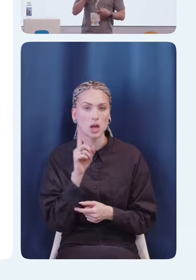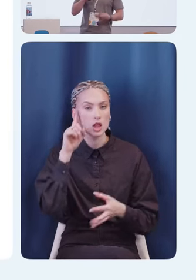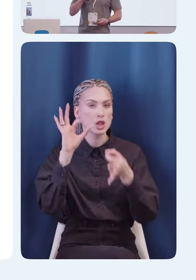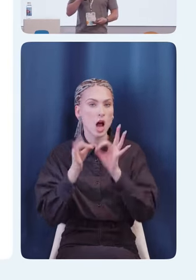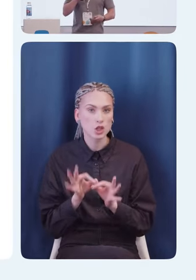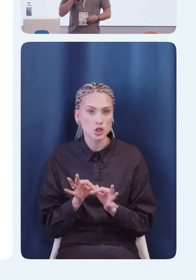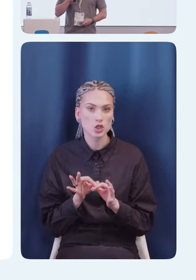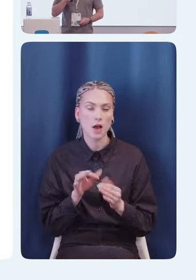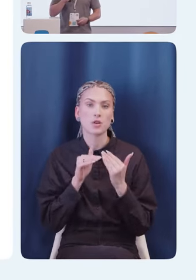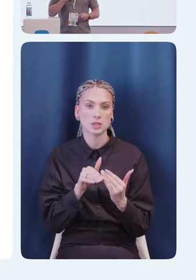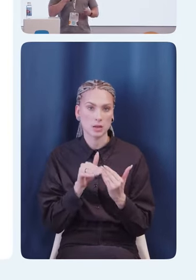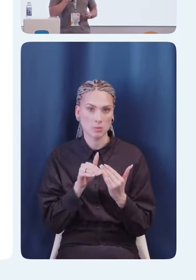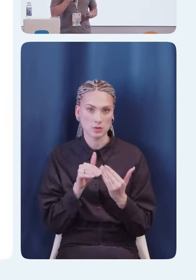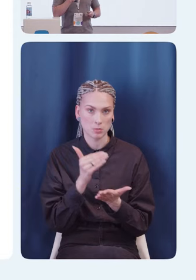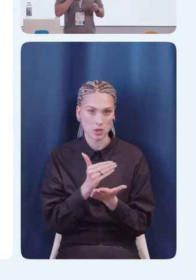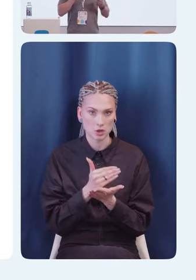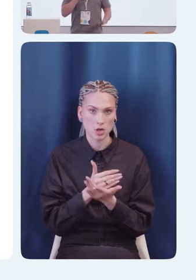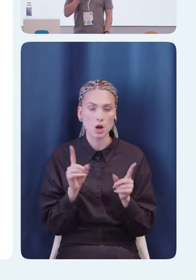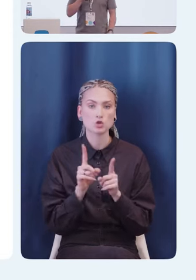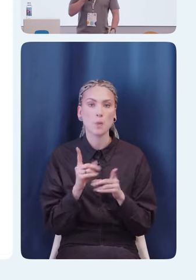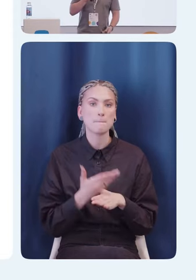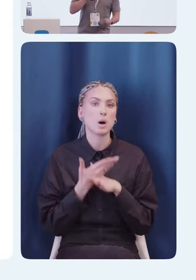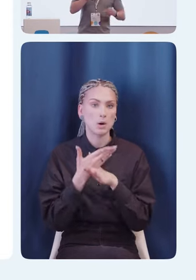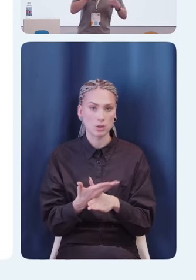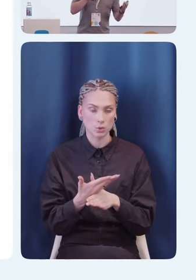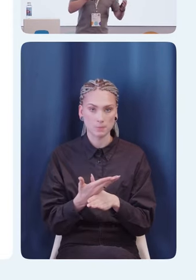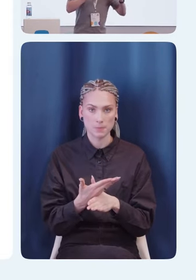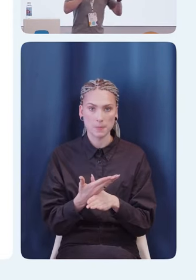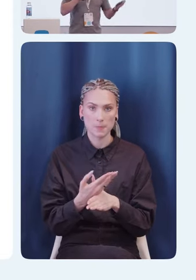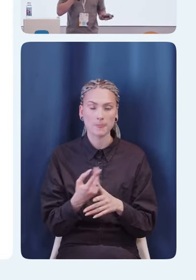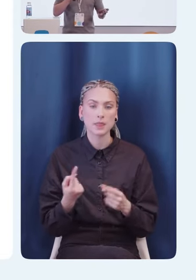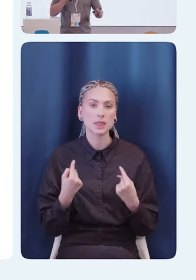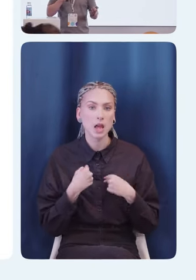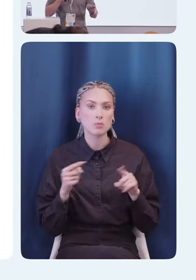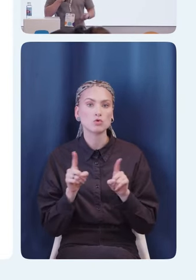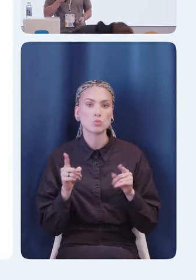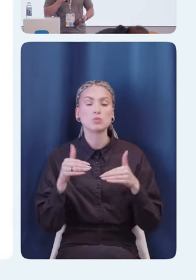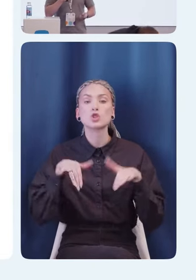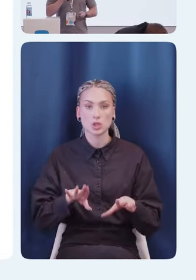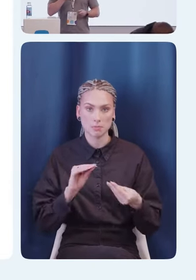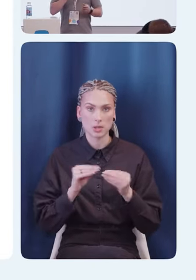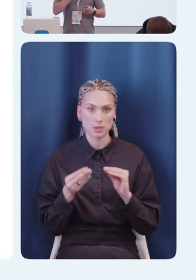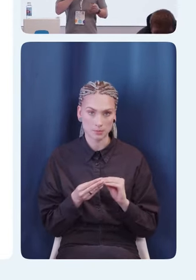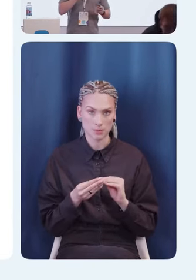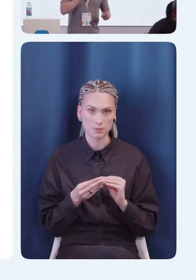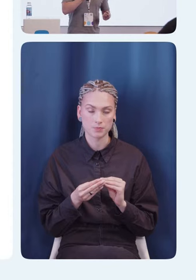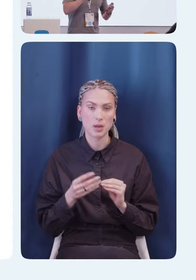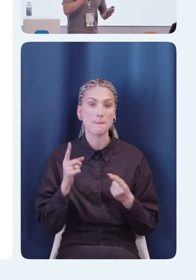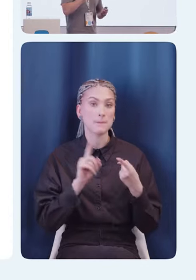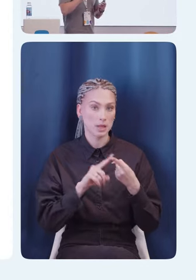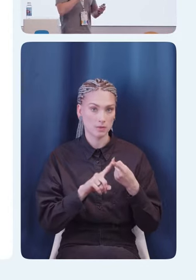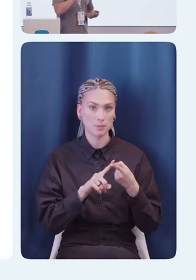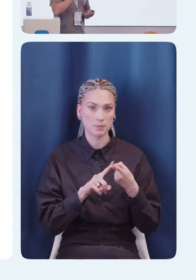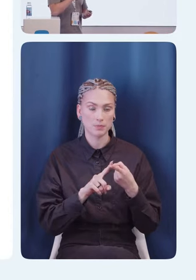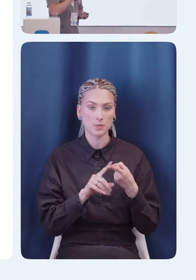ним взаимодействовать. А что же на самом деле помогло нам для решения этой проблемы? Первое, это, конечно же,